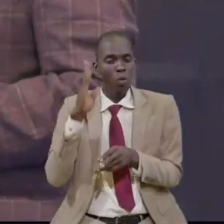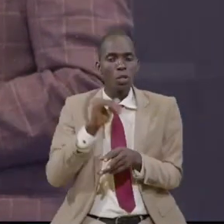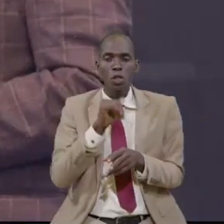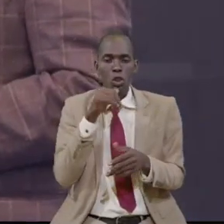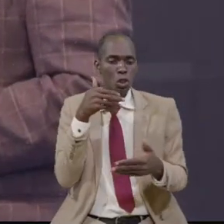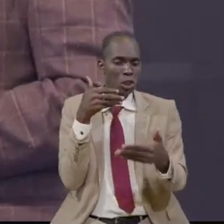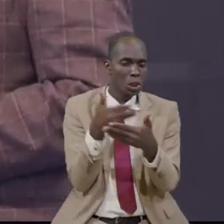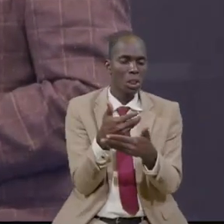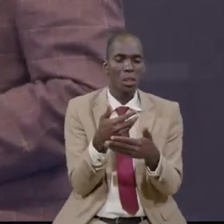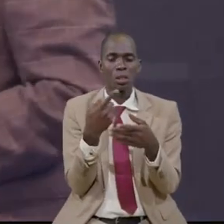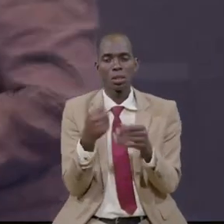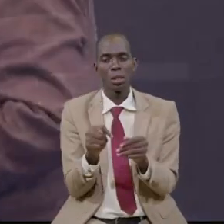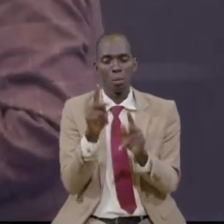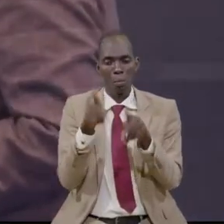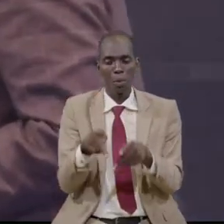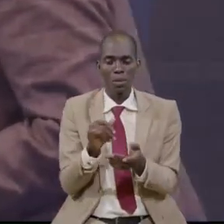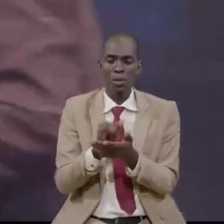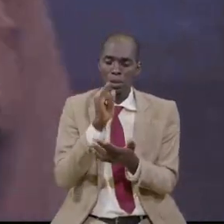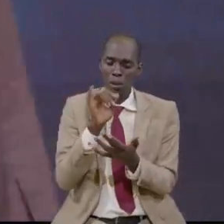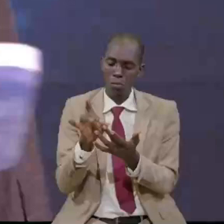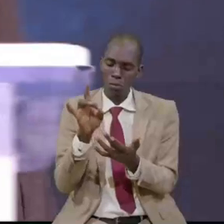seuil de la race élue.